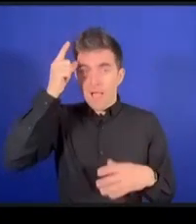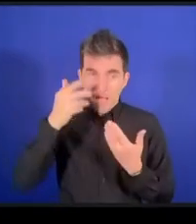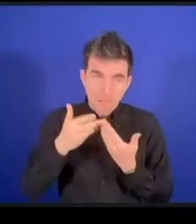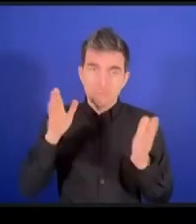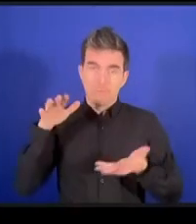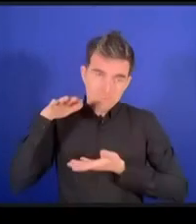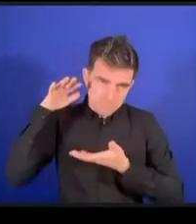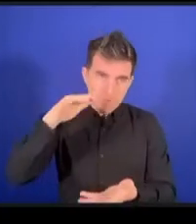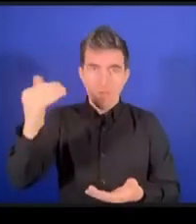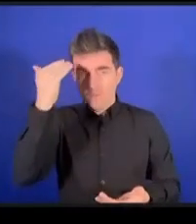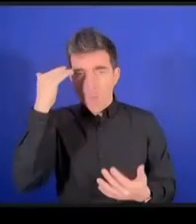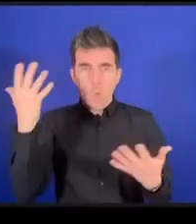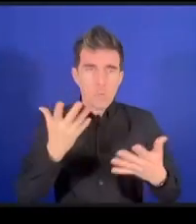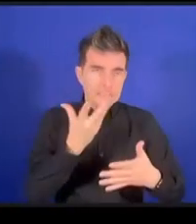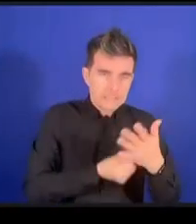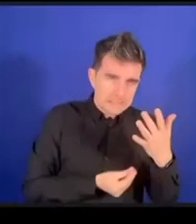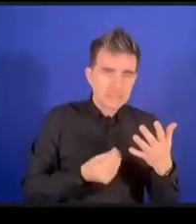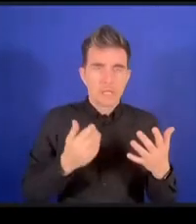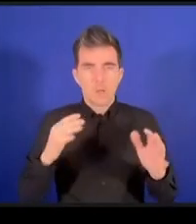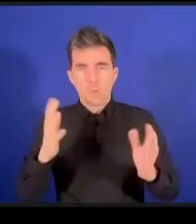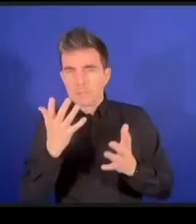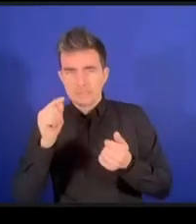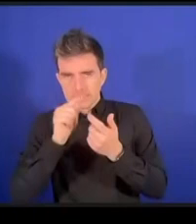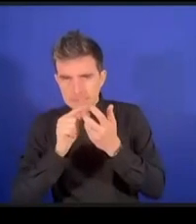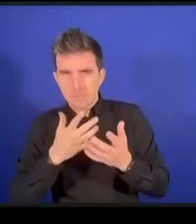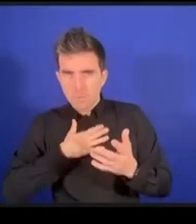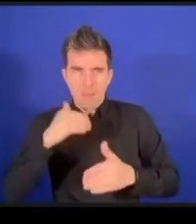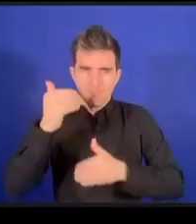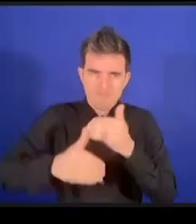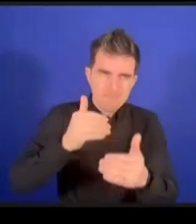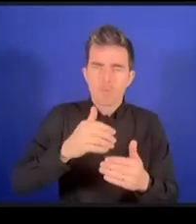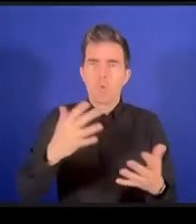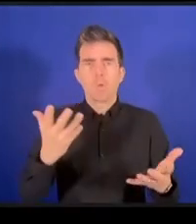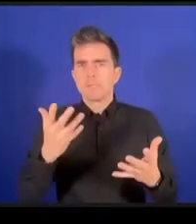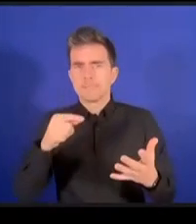пространства которое нужно заполнить действиями для того